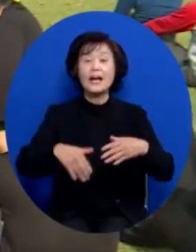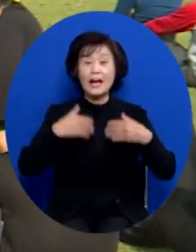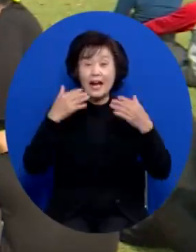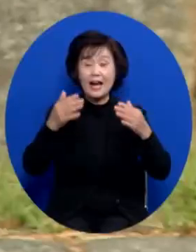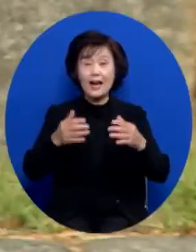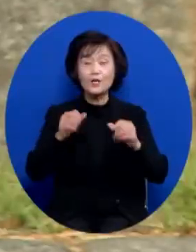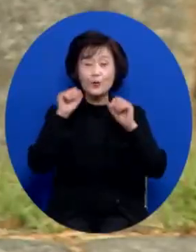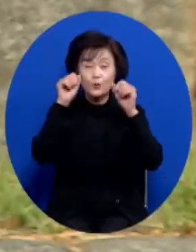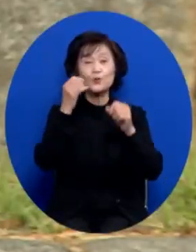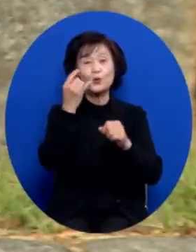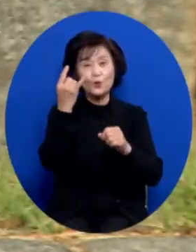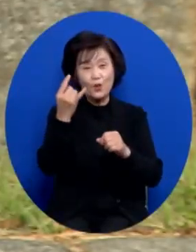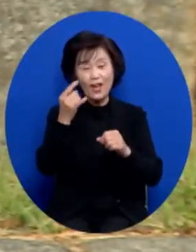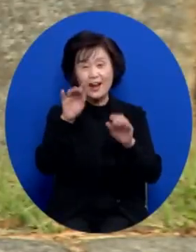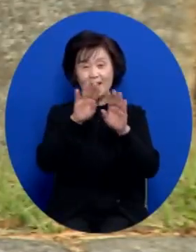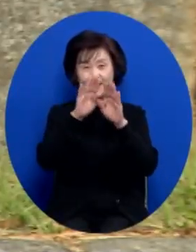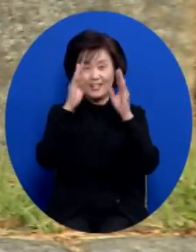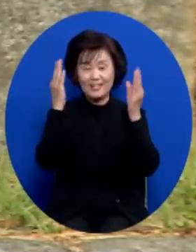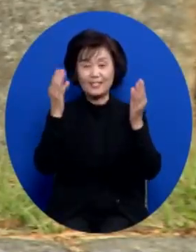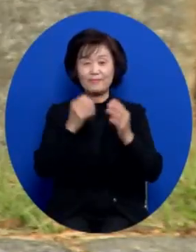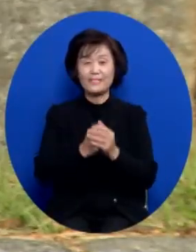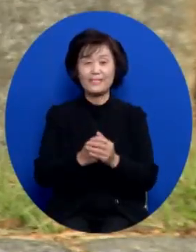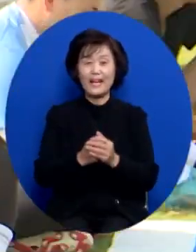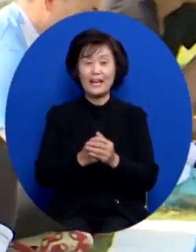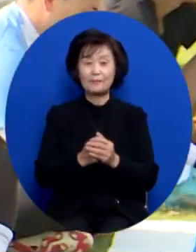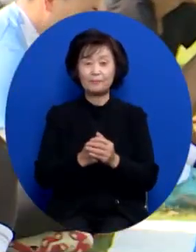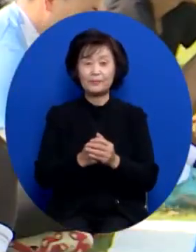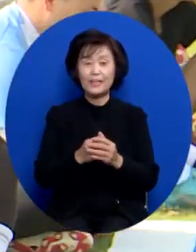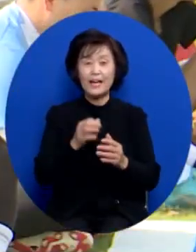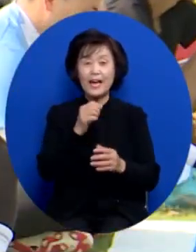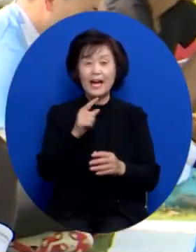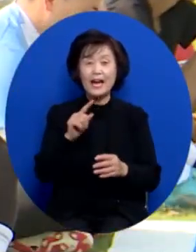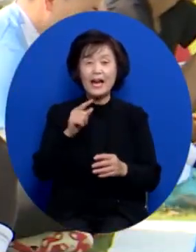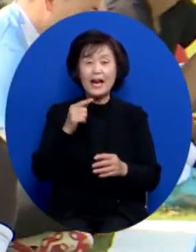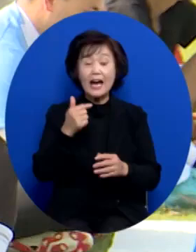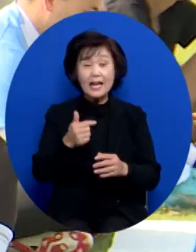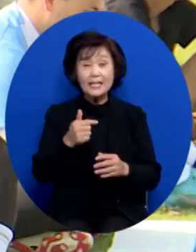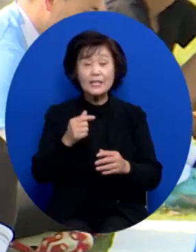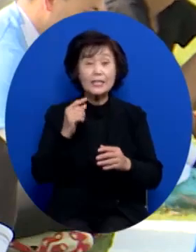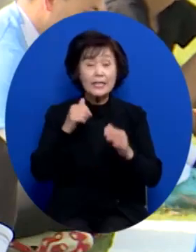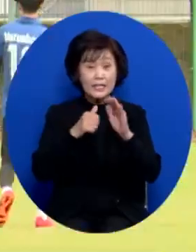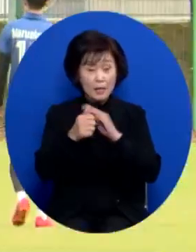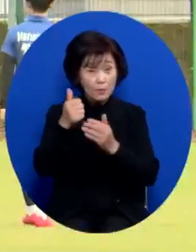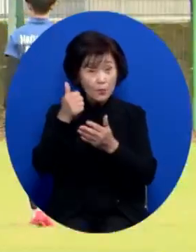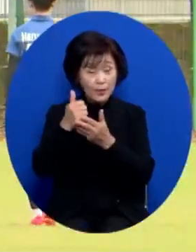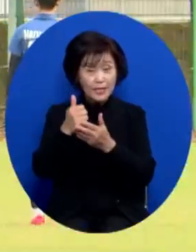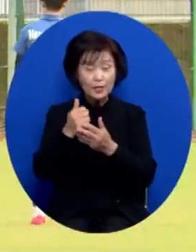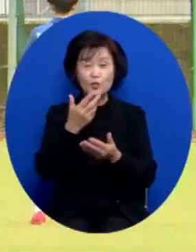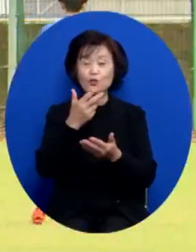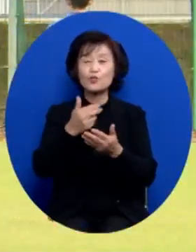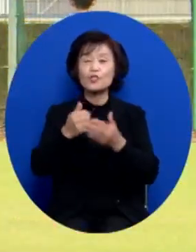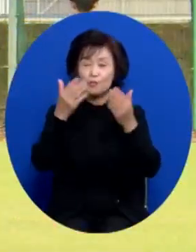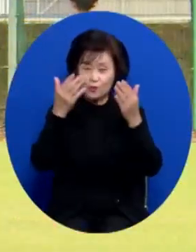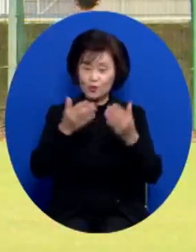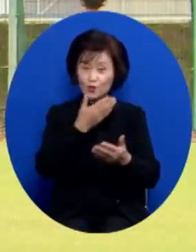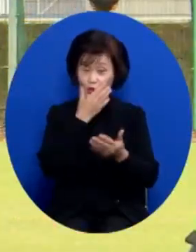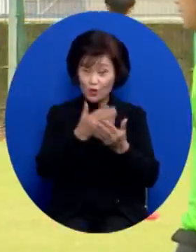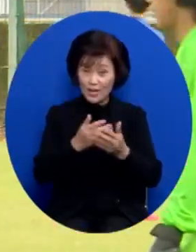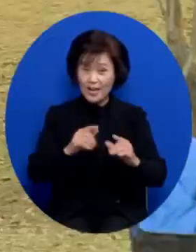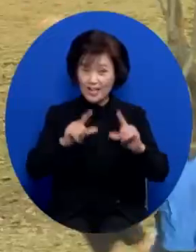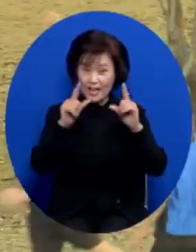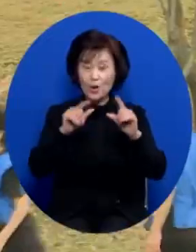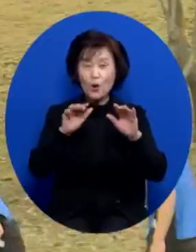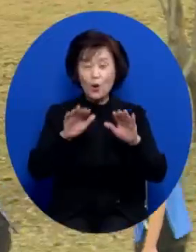운동회에 앞서 드린 예배에서 안기총 남윤국 대표회장은 주님이 주신 귀한 하루인 오늘만큼은 모든 시름을 다